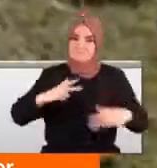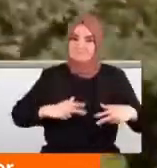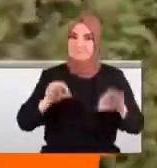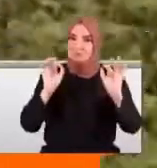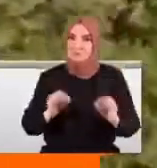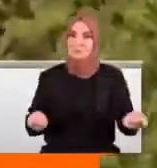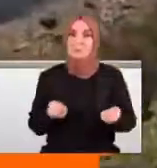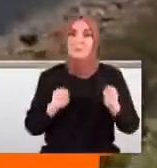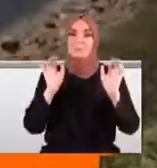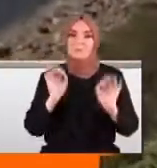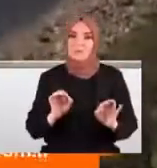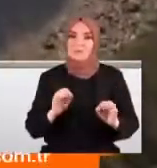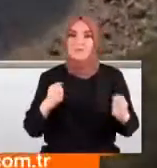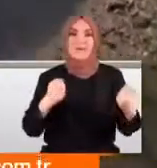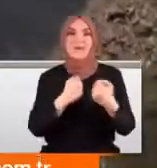doğru uçmaya başladı.